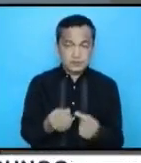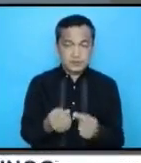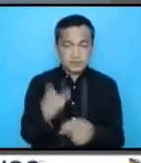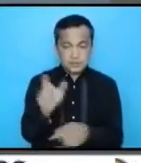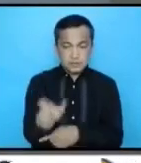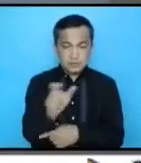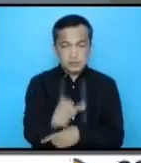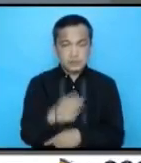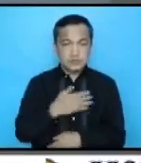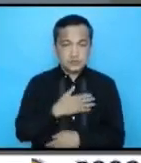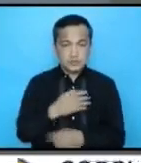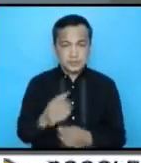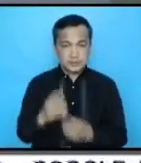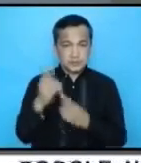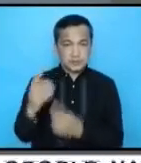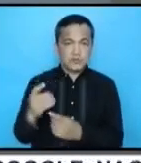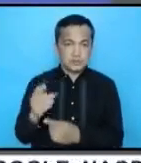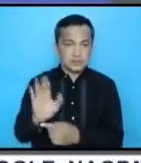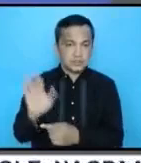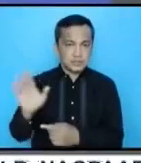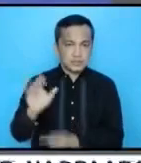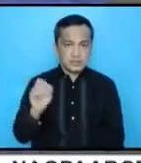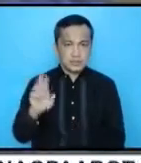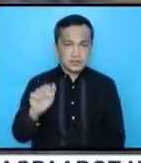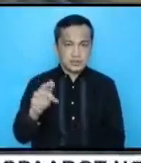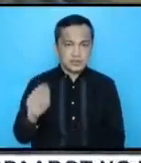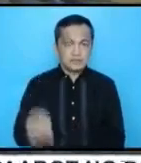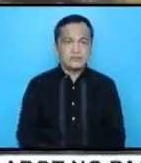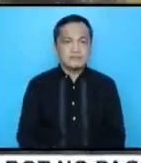gustong mag-donate ng kanilang organ.